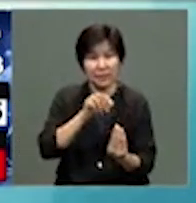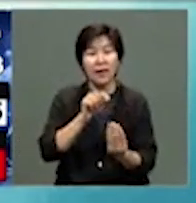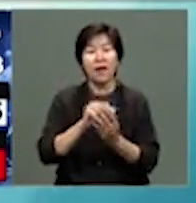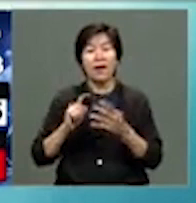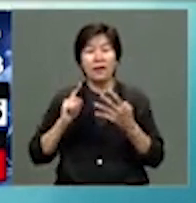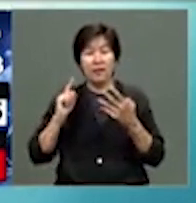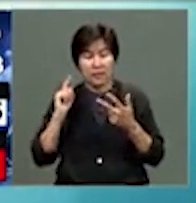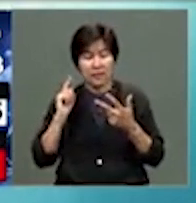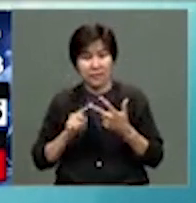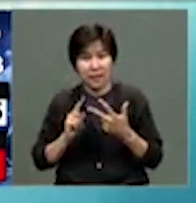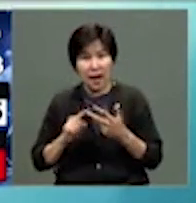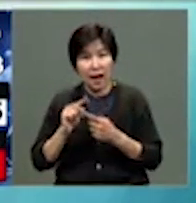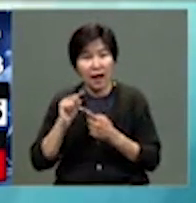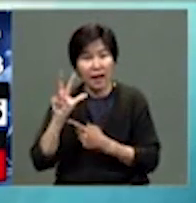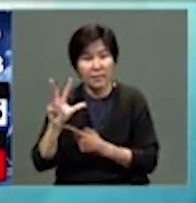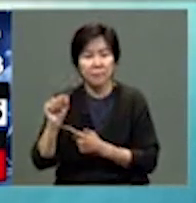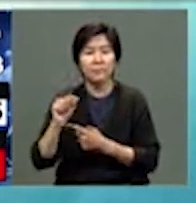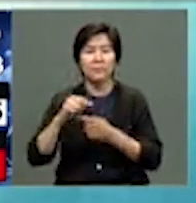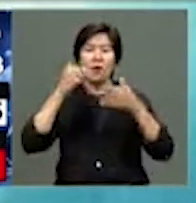กิจกรรมด้านการออกกำลังกายและการดูแลสุขภาพหรือสันทนาการเป็น3